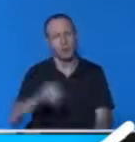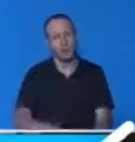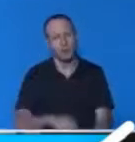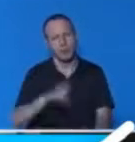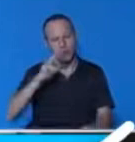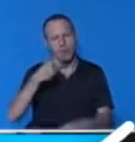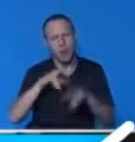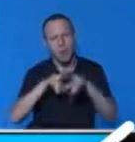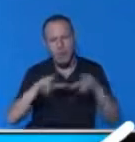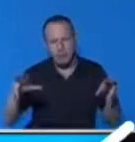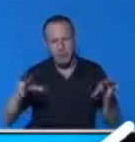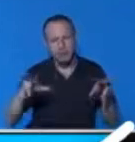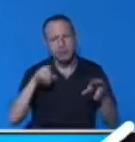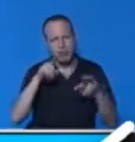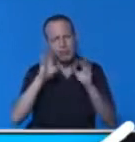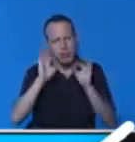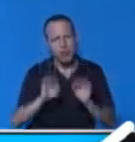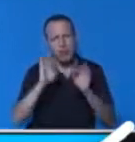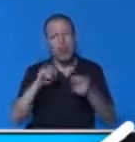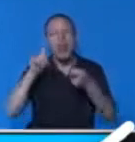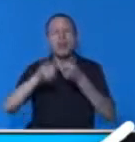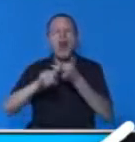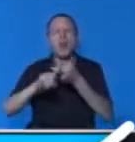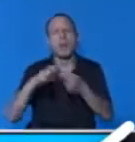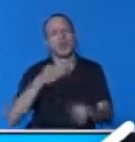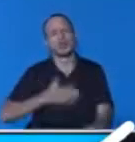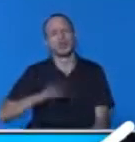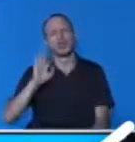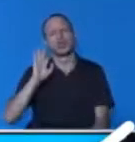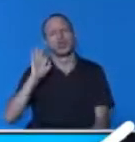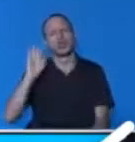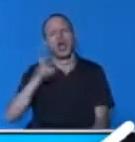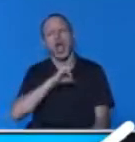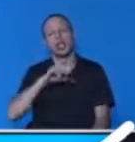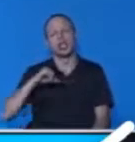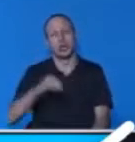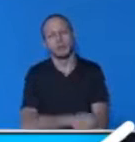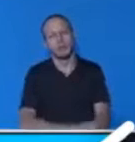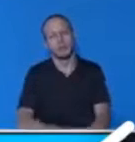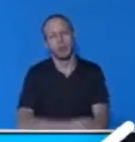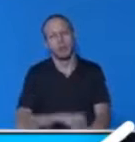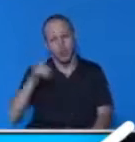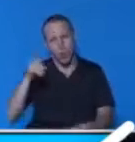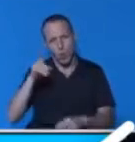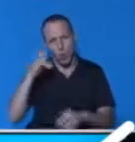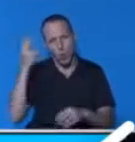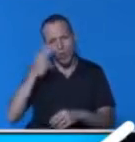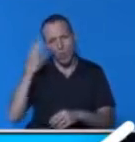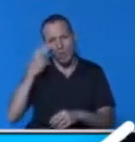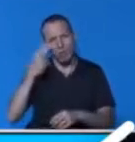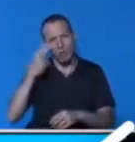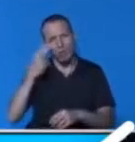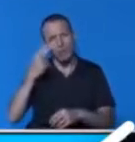אנחנו במצב שזה לגמרי לגמרי תלוי ברצונו האישי, שהוא כמובן נובע אך